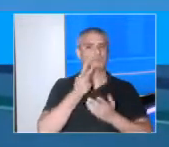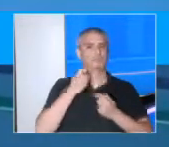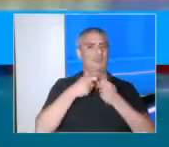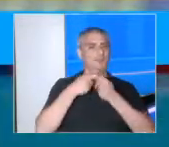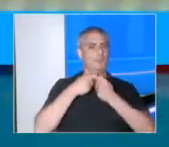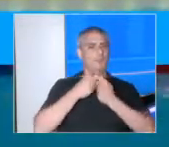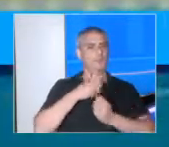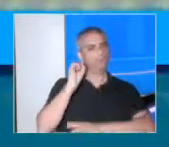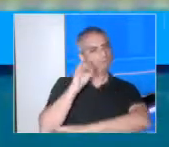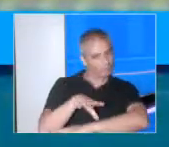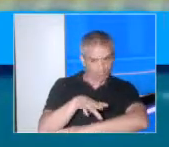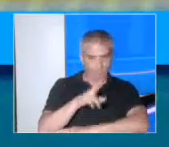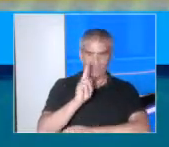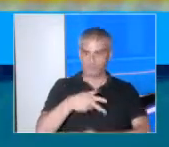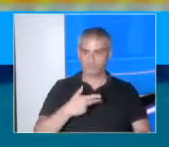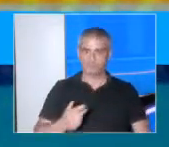גופים